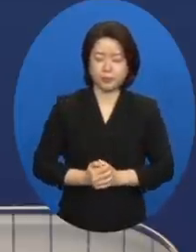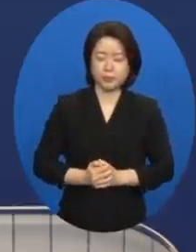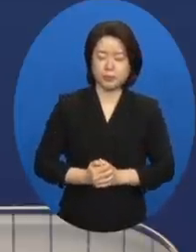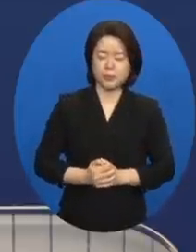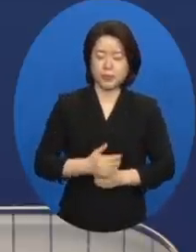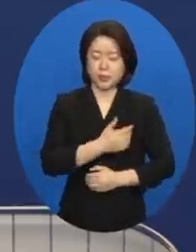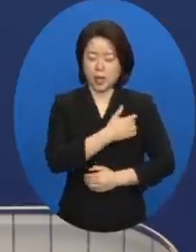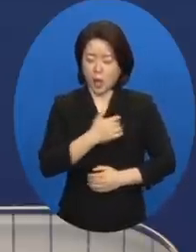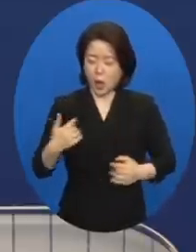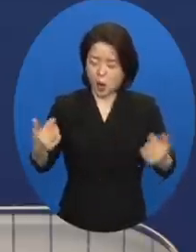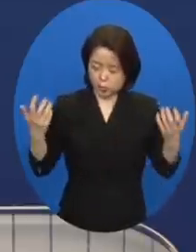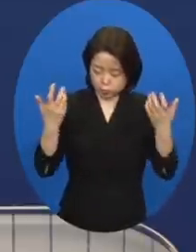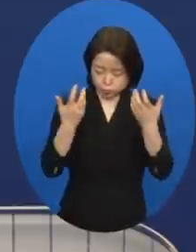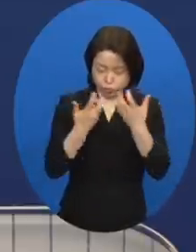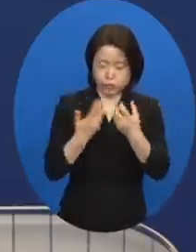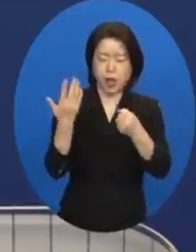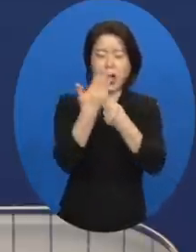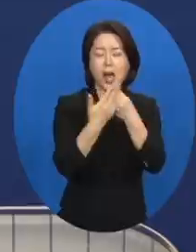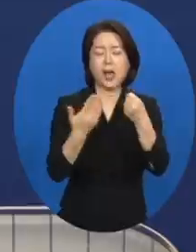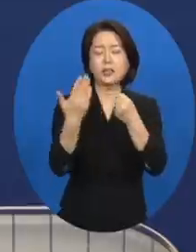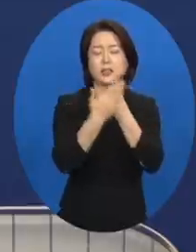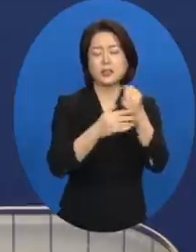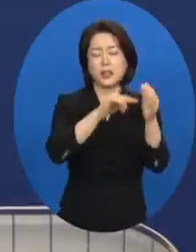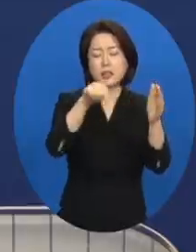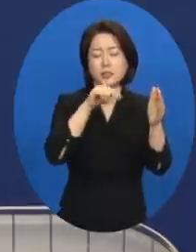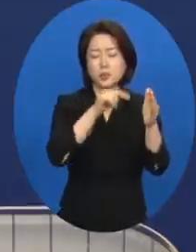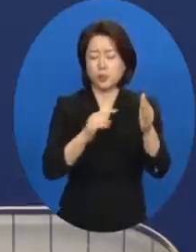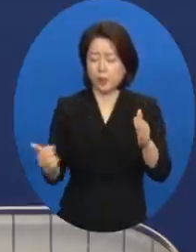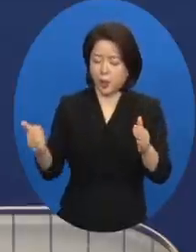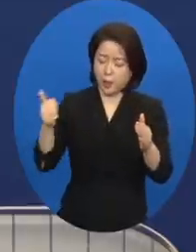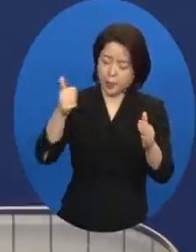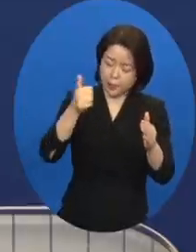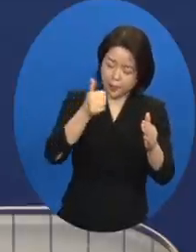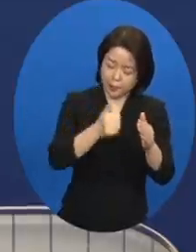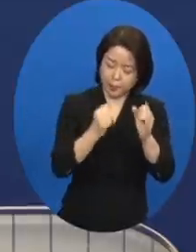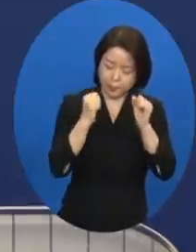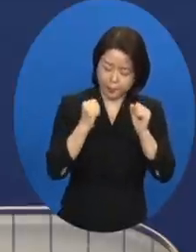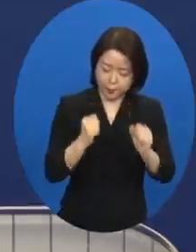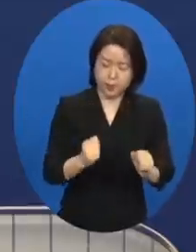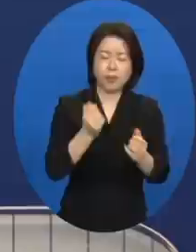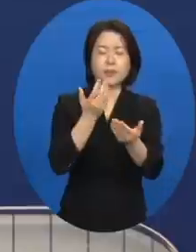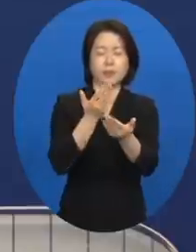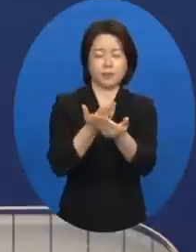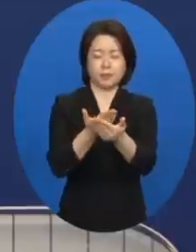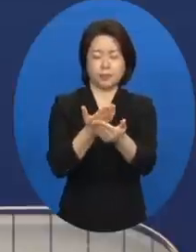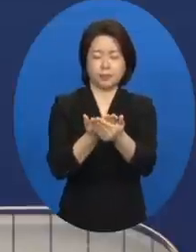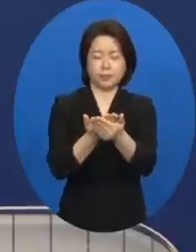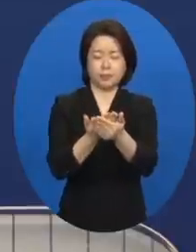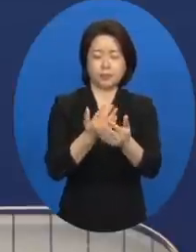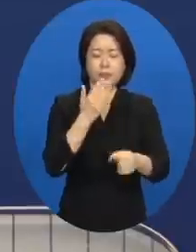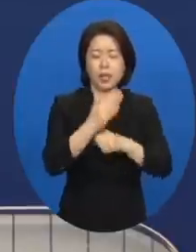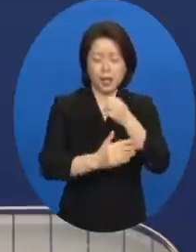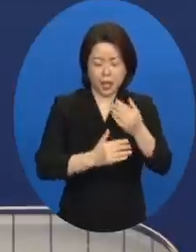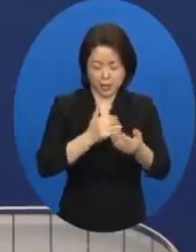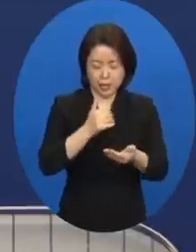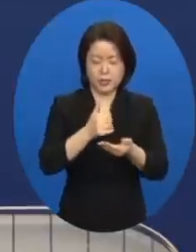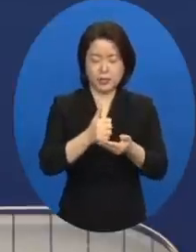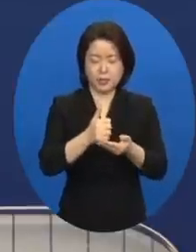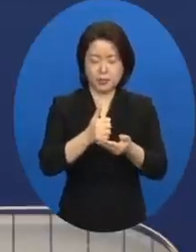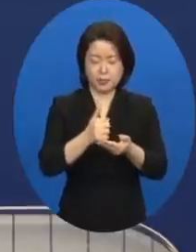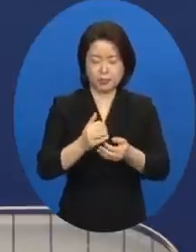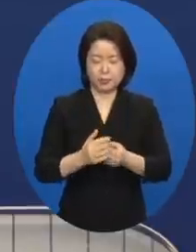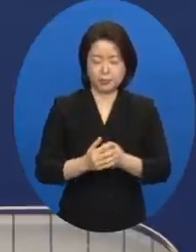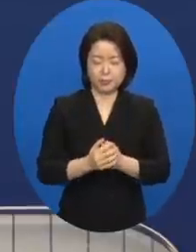풍성한 은혜 가운데 거하게 하여 주옵소서. 하나님,